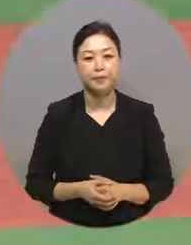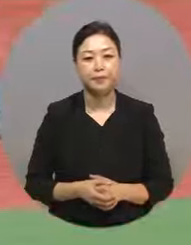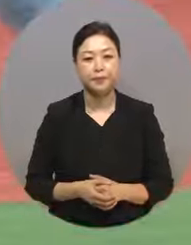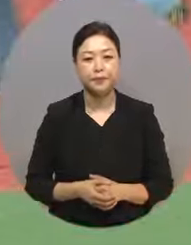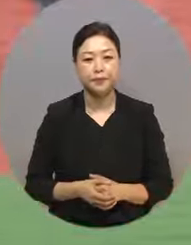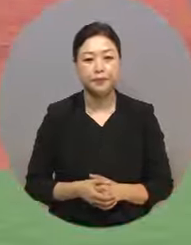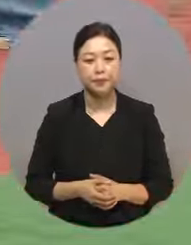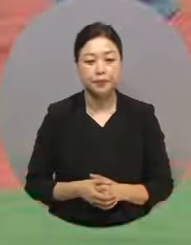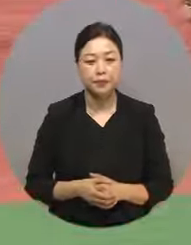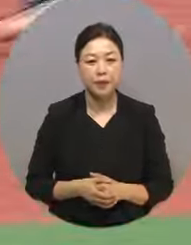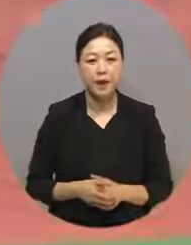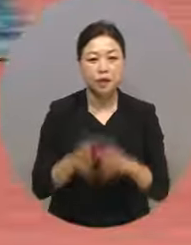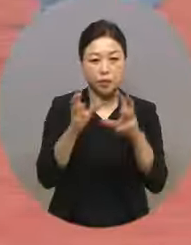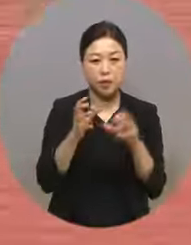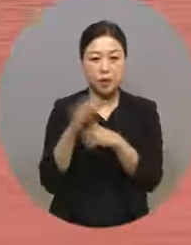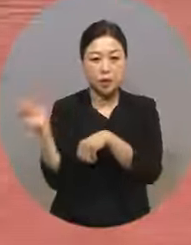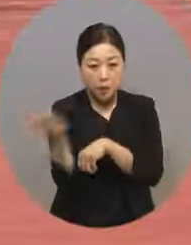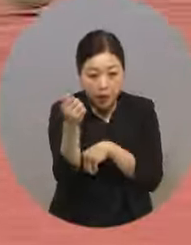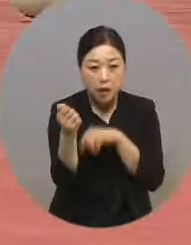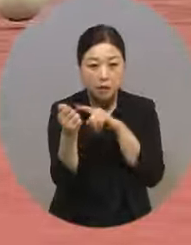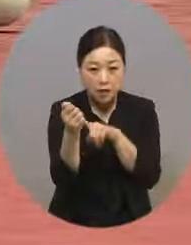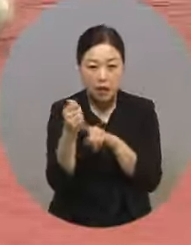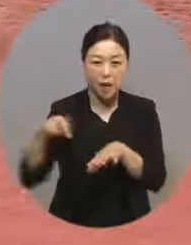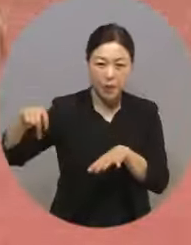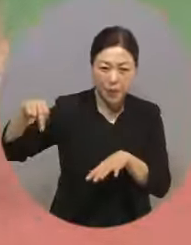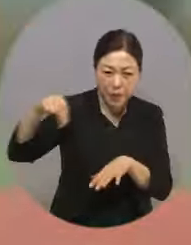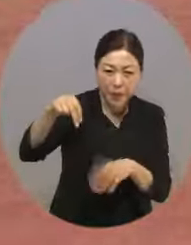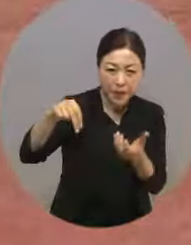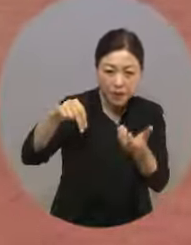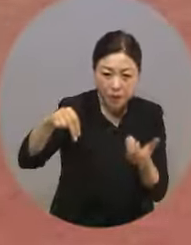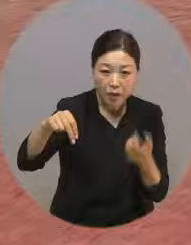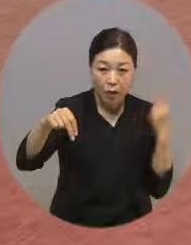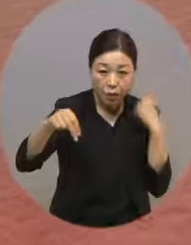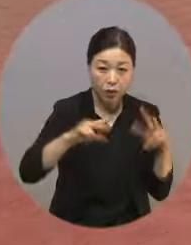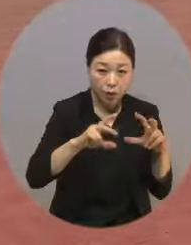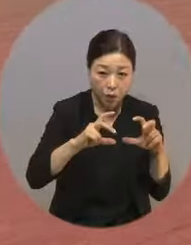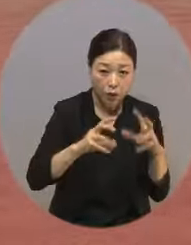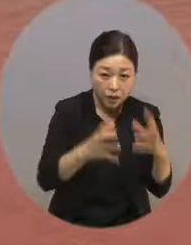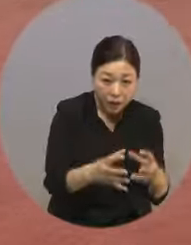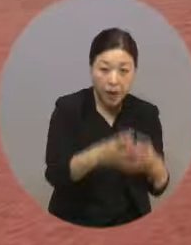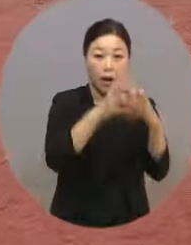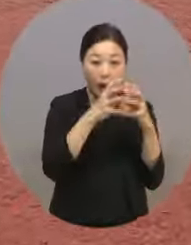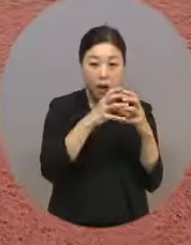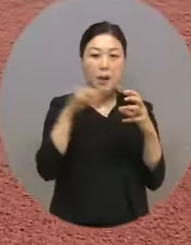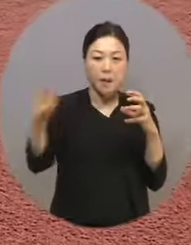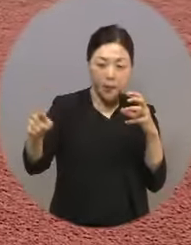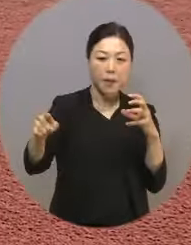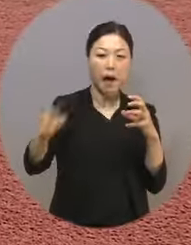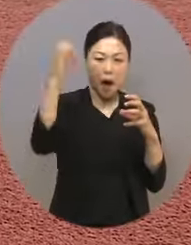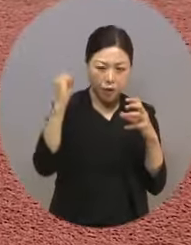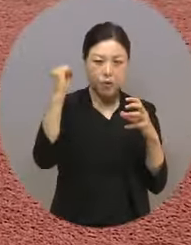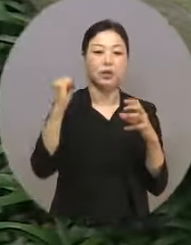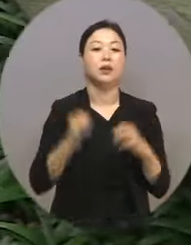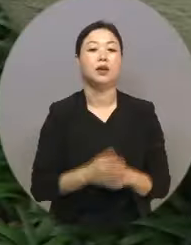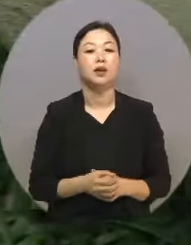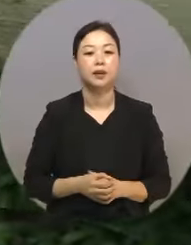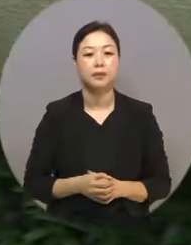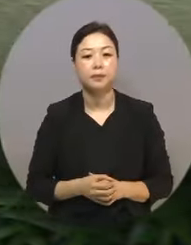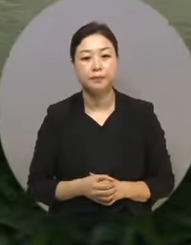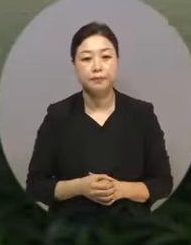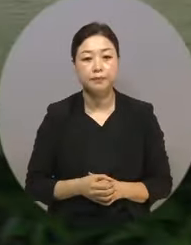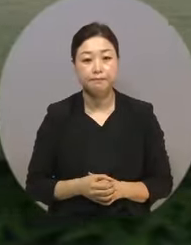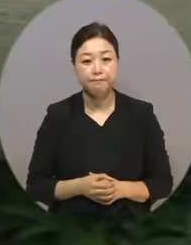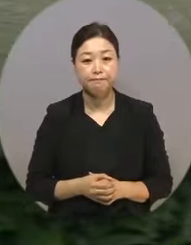수비는 타자가 타격 후 베이스에 도착하기 전 소리 나는 공을 잡아서 들어올리면 아웃입니다.